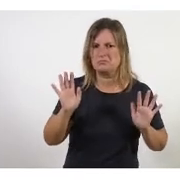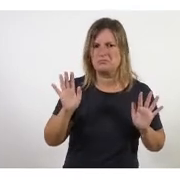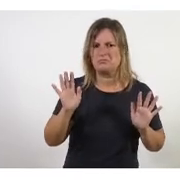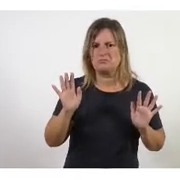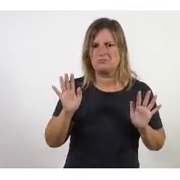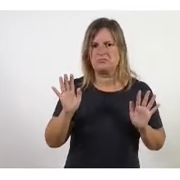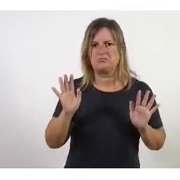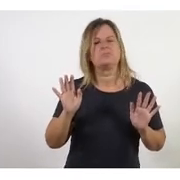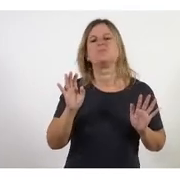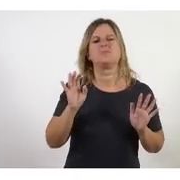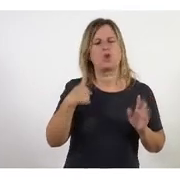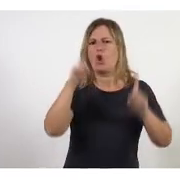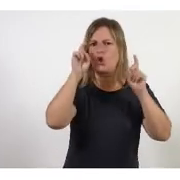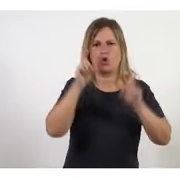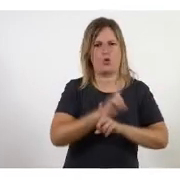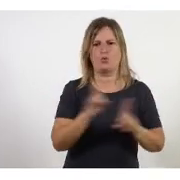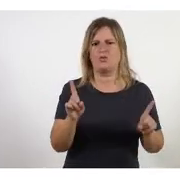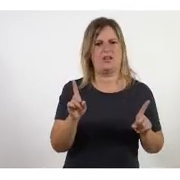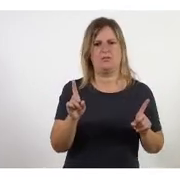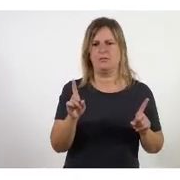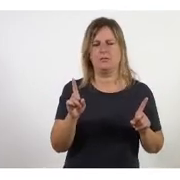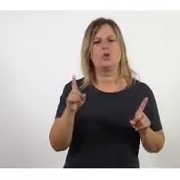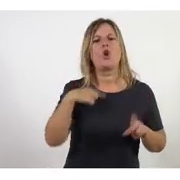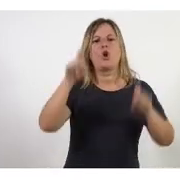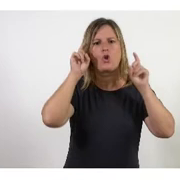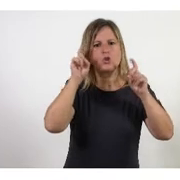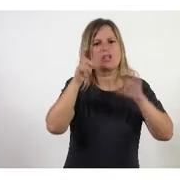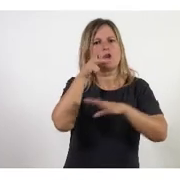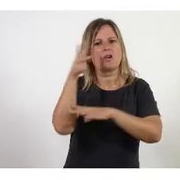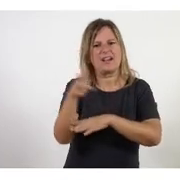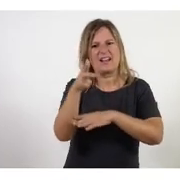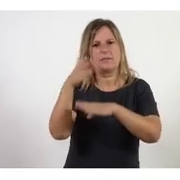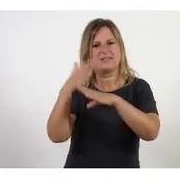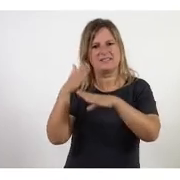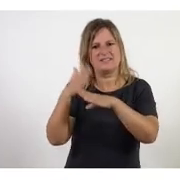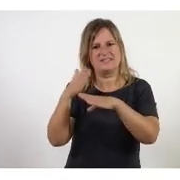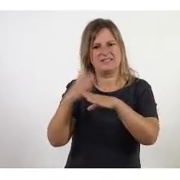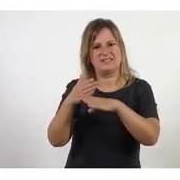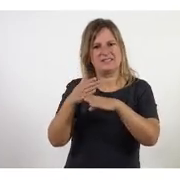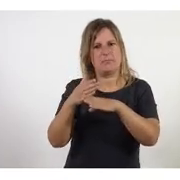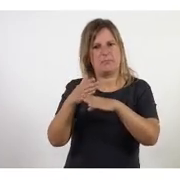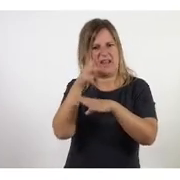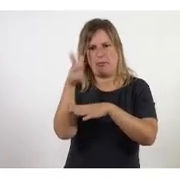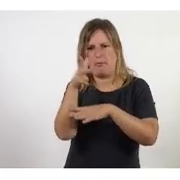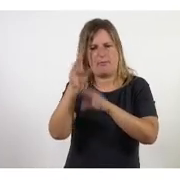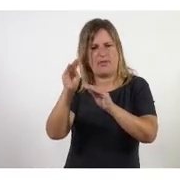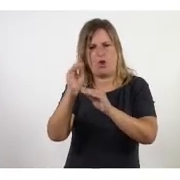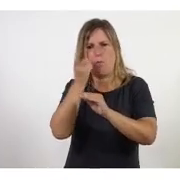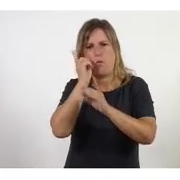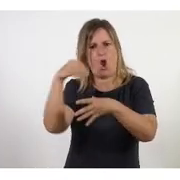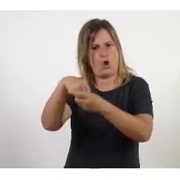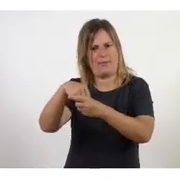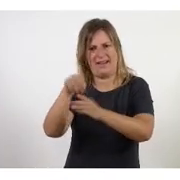resposta és no i no us ho recomano. No ho recomano. Recomano que graveu amb l'aplicació de vídeo. Amb la que ja porta el mòbil